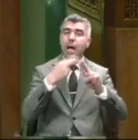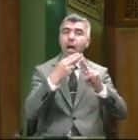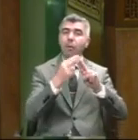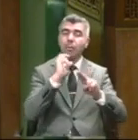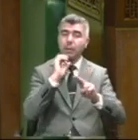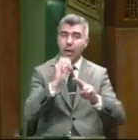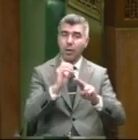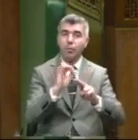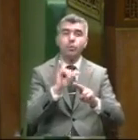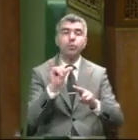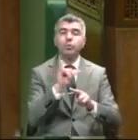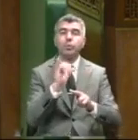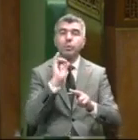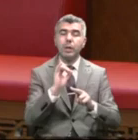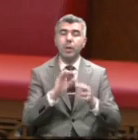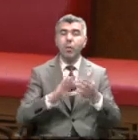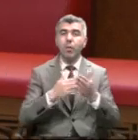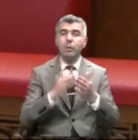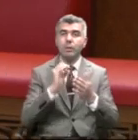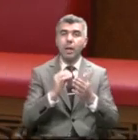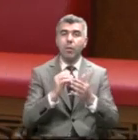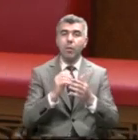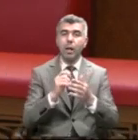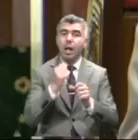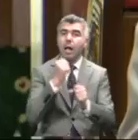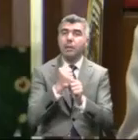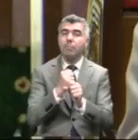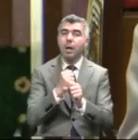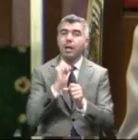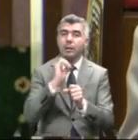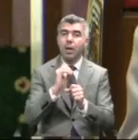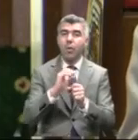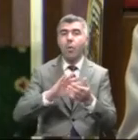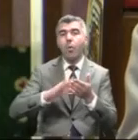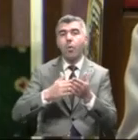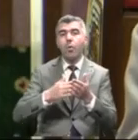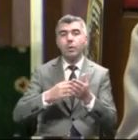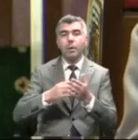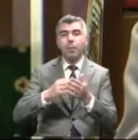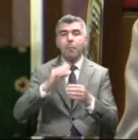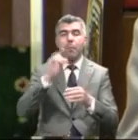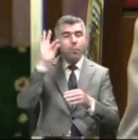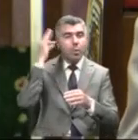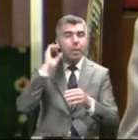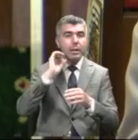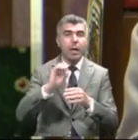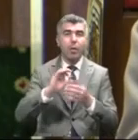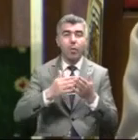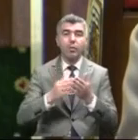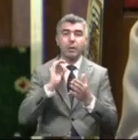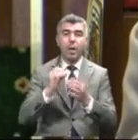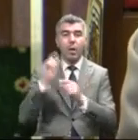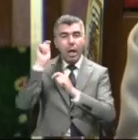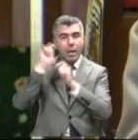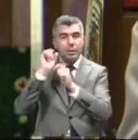الاقوى الحلقه التي تحارب العمل النقابي داخل المندوبيه الثانيه المقاومين واعضاء جيش التحرير وداخل المؤسسات